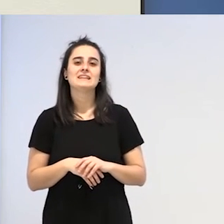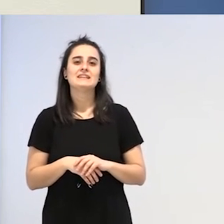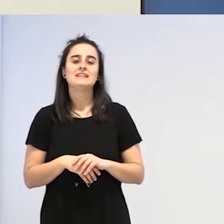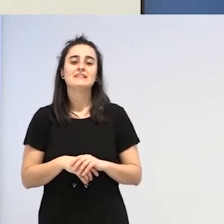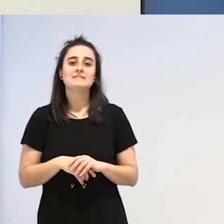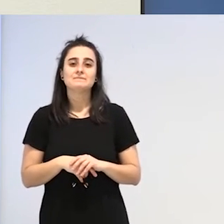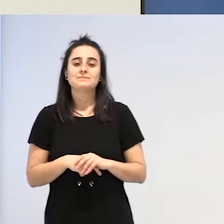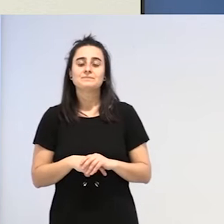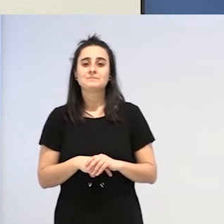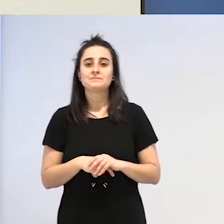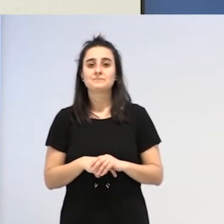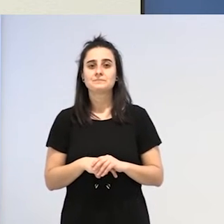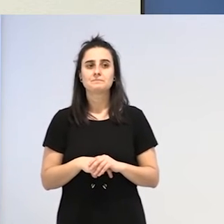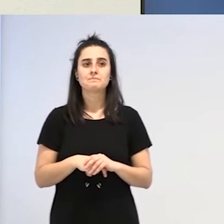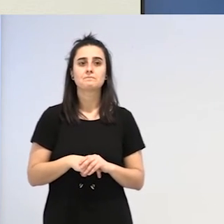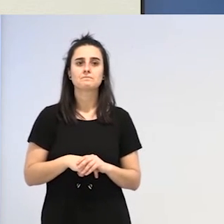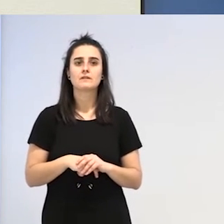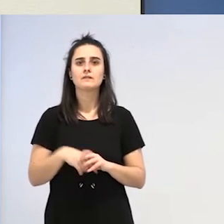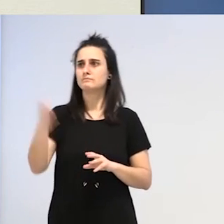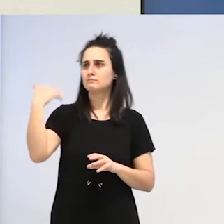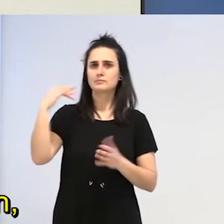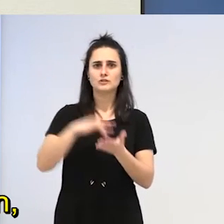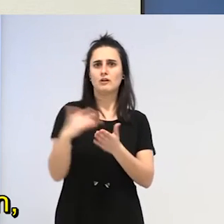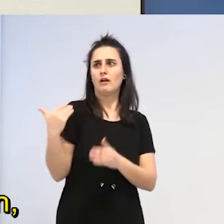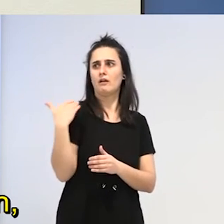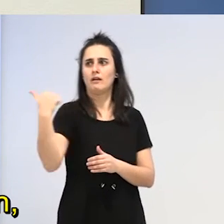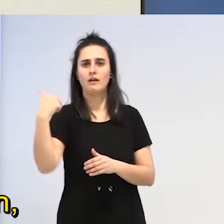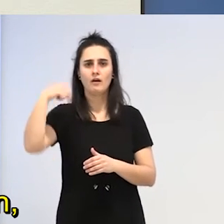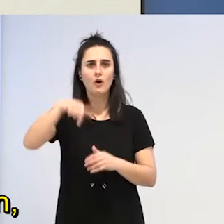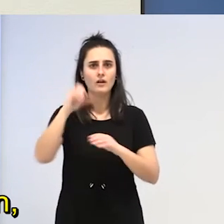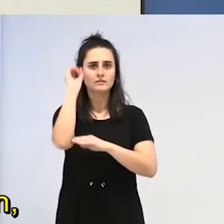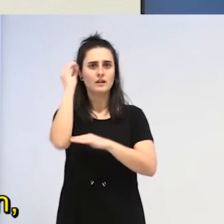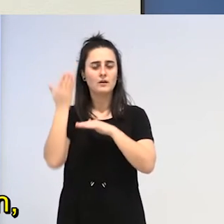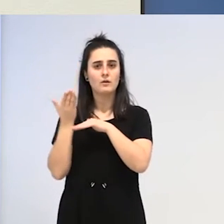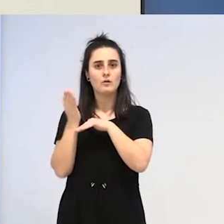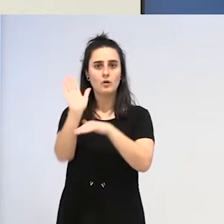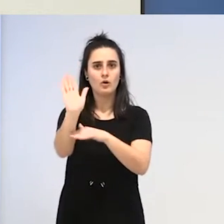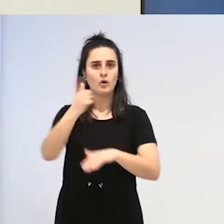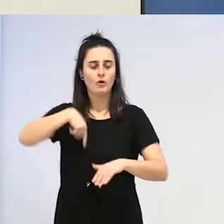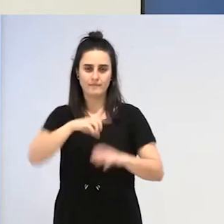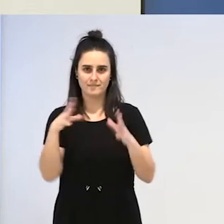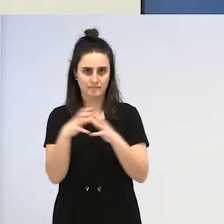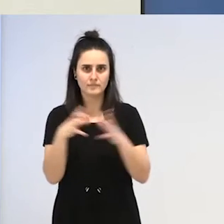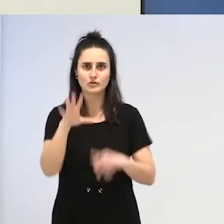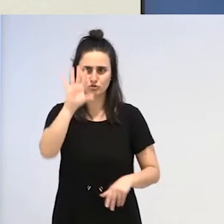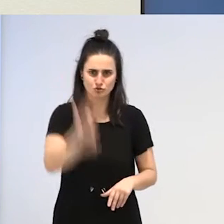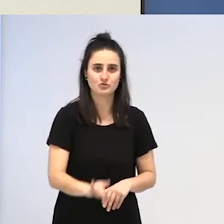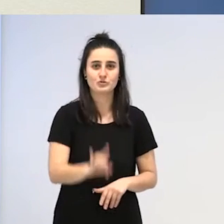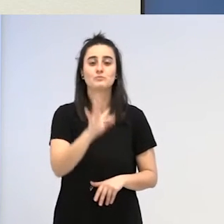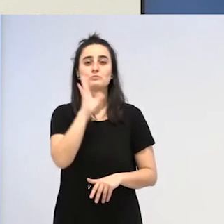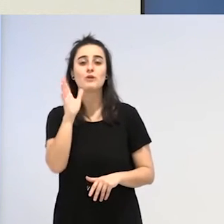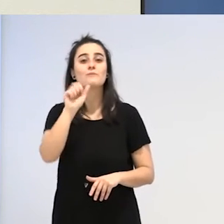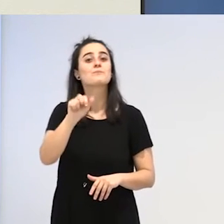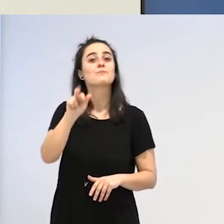Mintzaldi hau aurkezteko esan zigutenean, benetan lorietan hartu genuen ze Arrate,